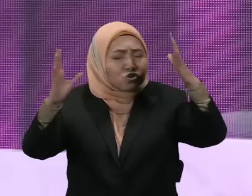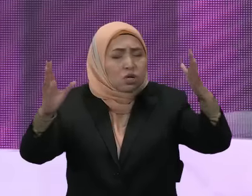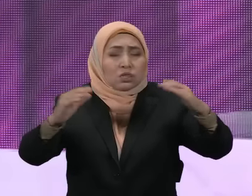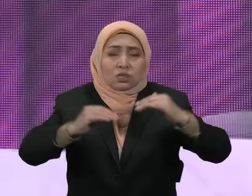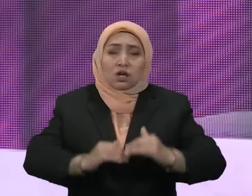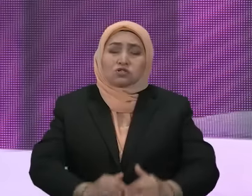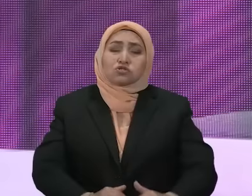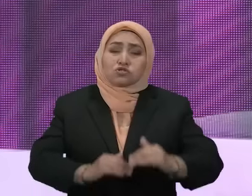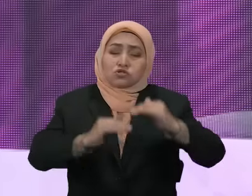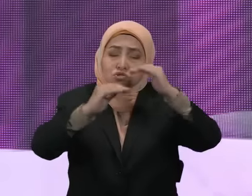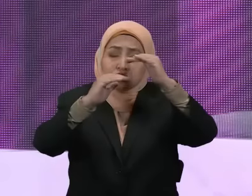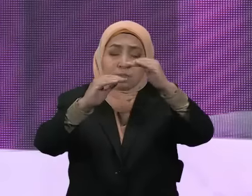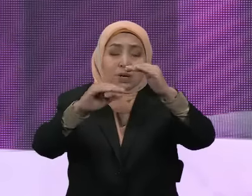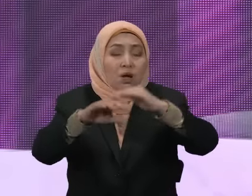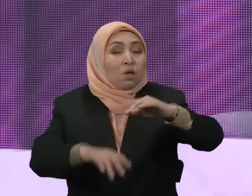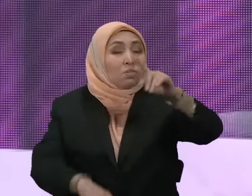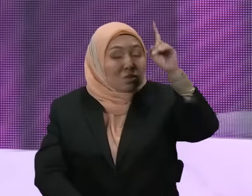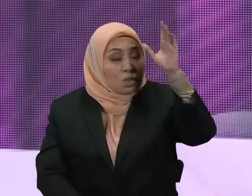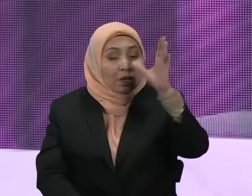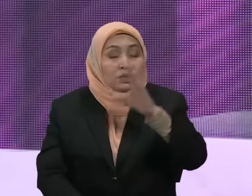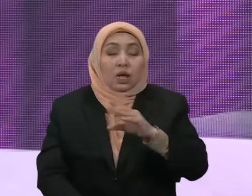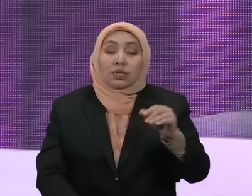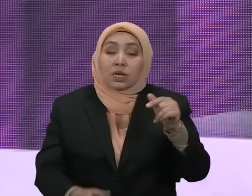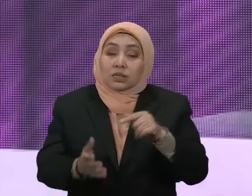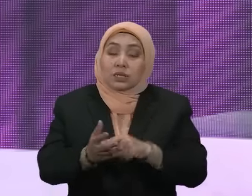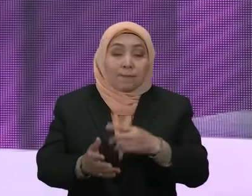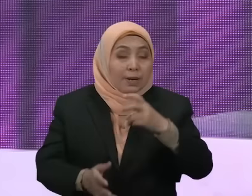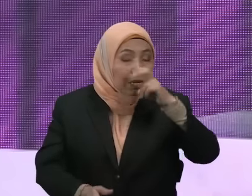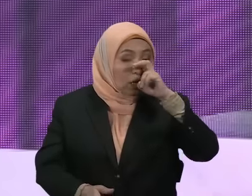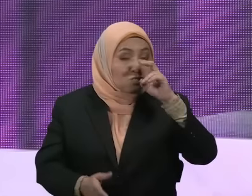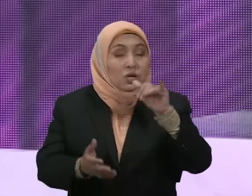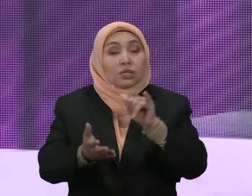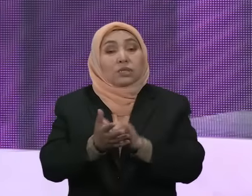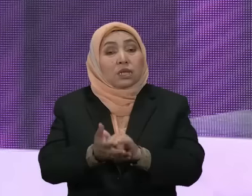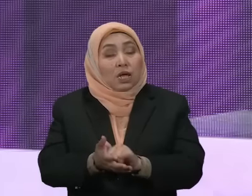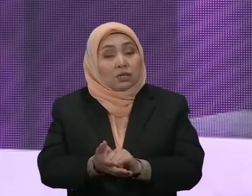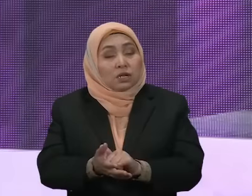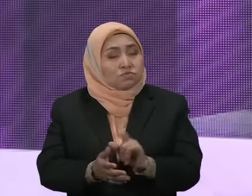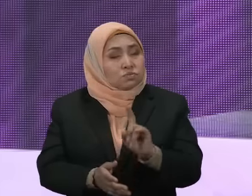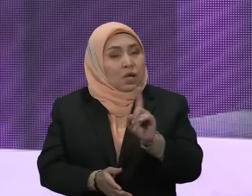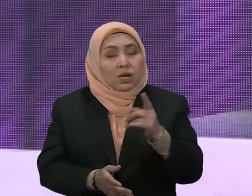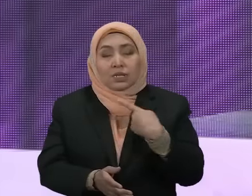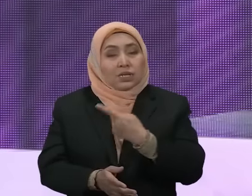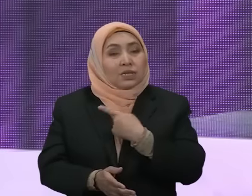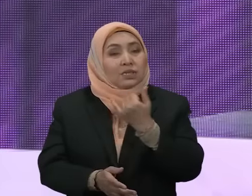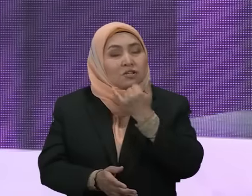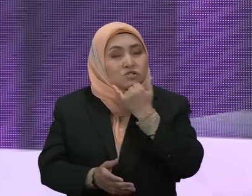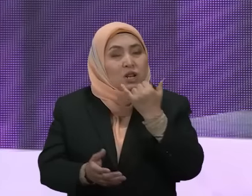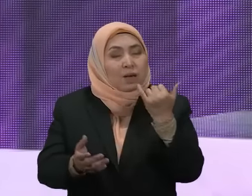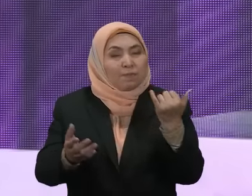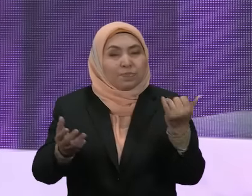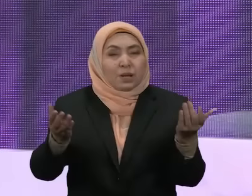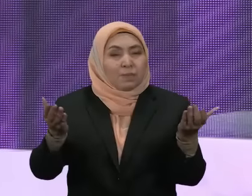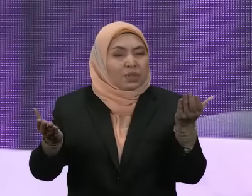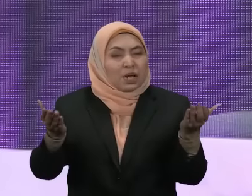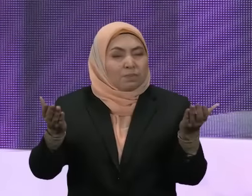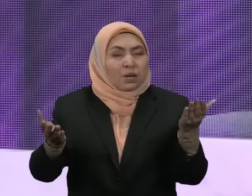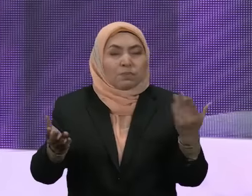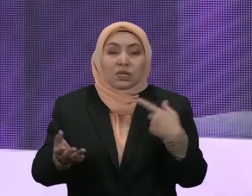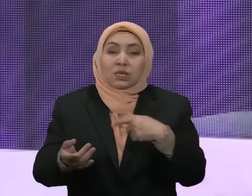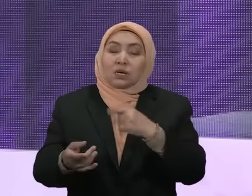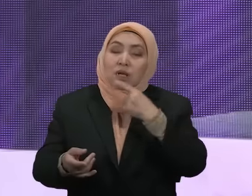darjatnya, tinggi darjatnya di sisi Allah, dan ini menegaskan bahawa jangan kita tersilap neraca, Ustaz, ya. Jangan silap neraca kita